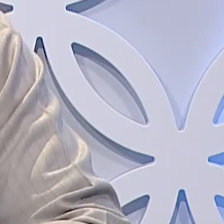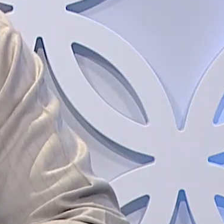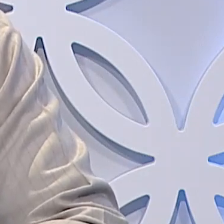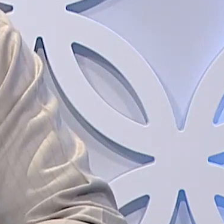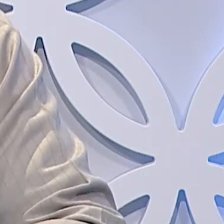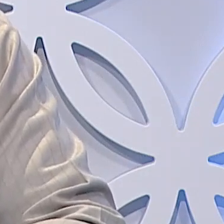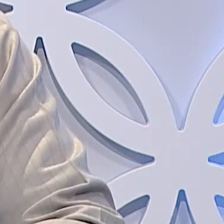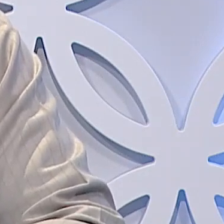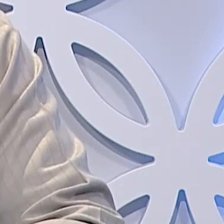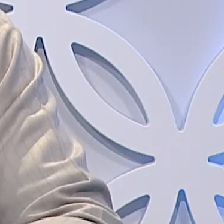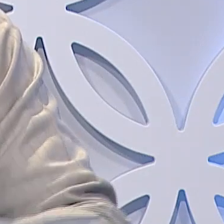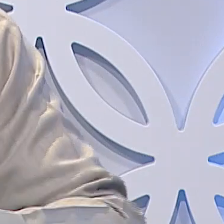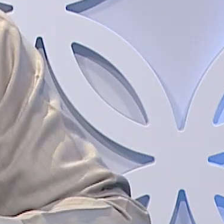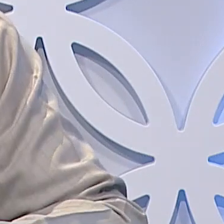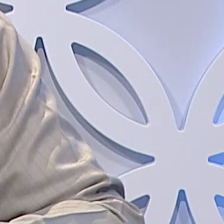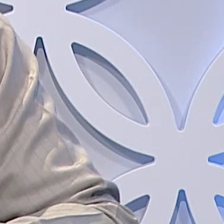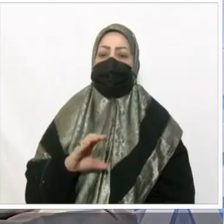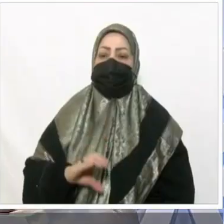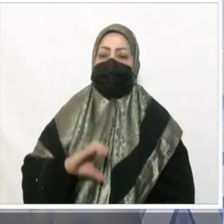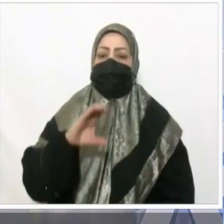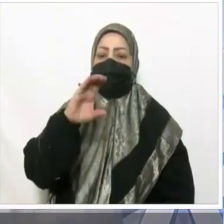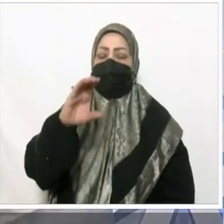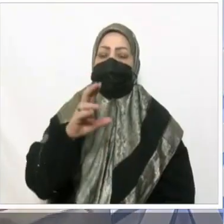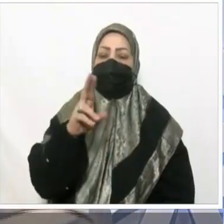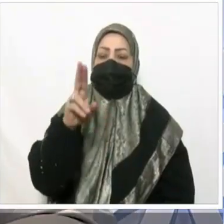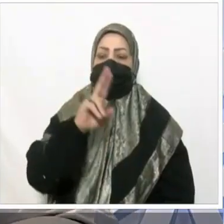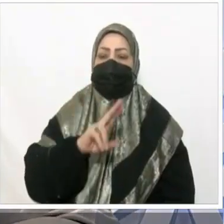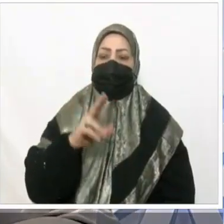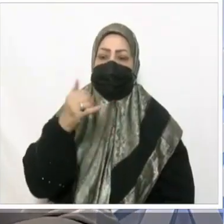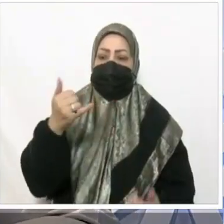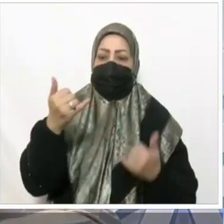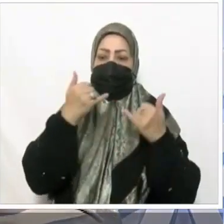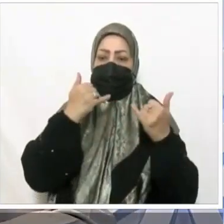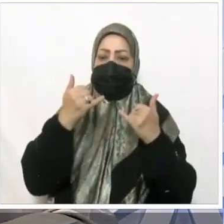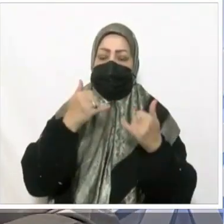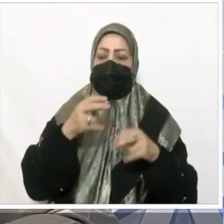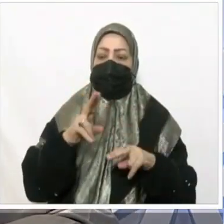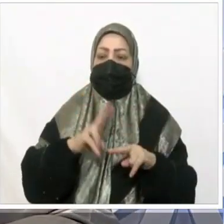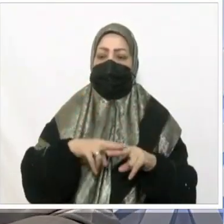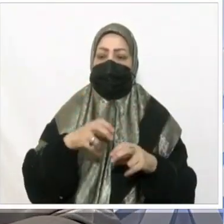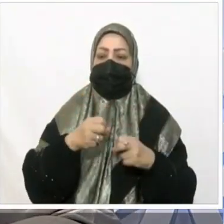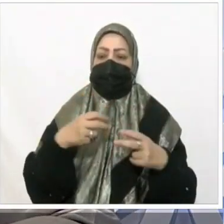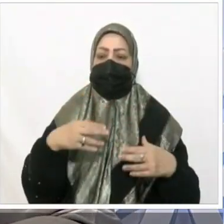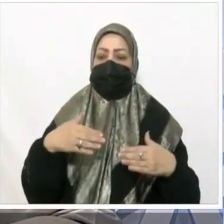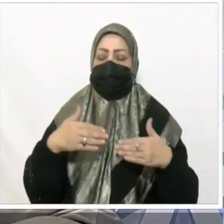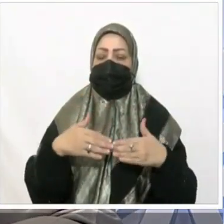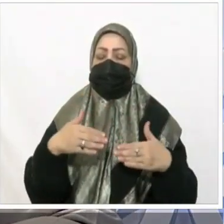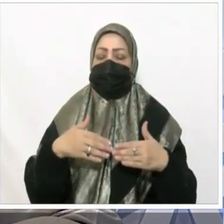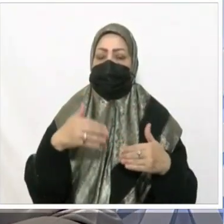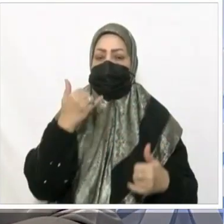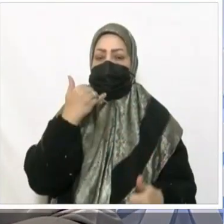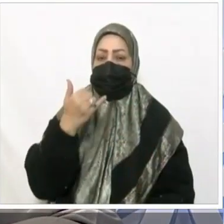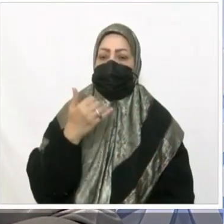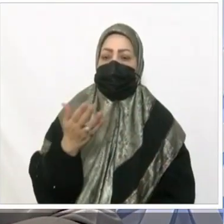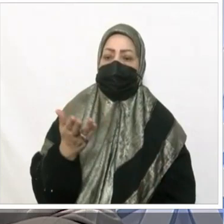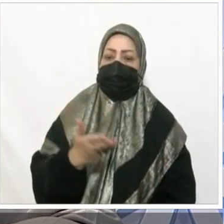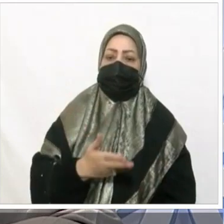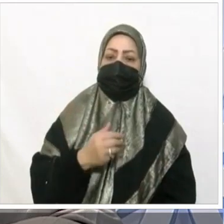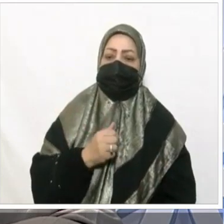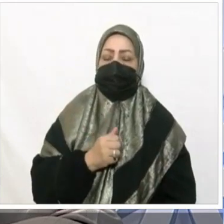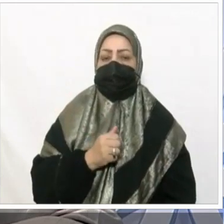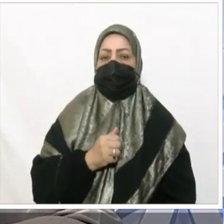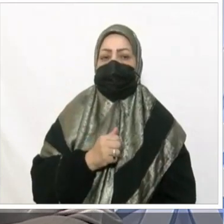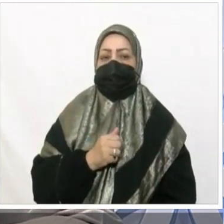هذا يعني له عدة أحوال. أحيانا المرأة عليها جنابة، جنابة من استحلام،